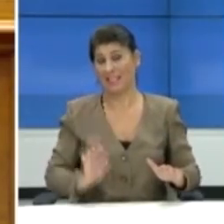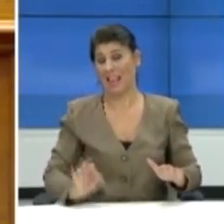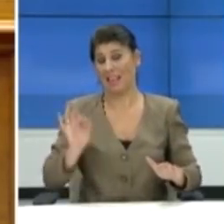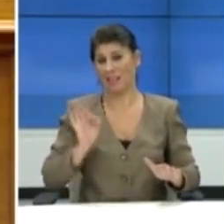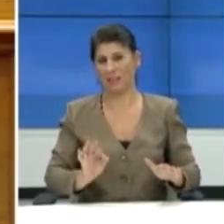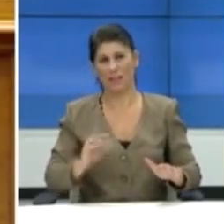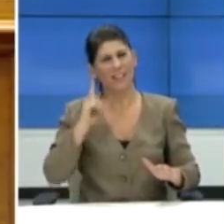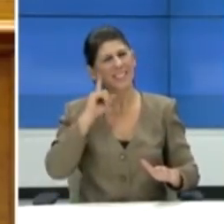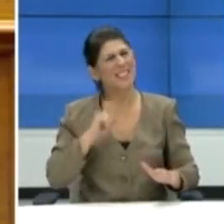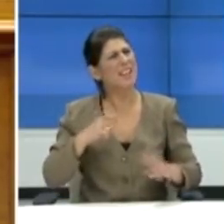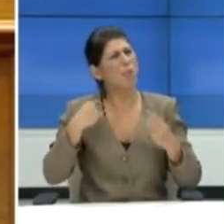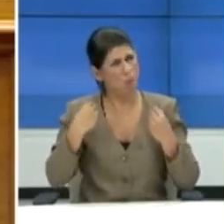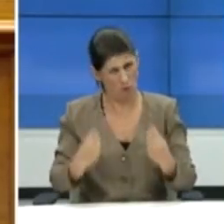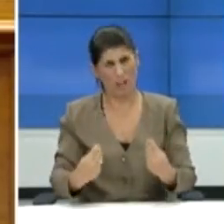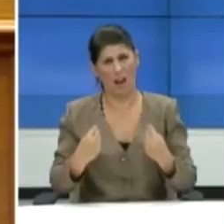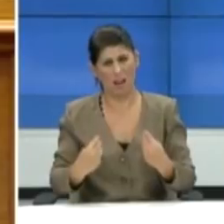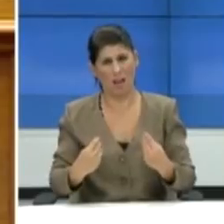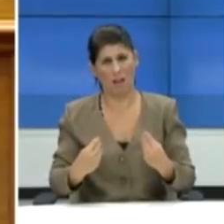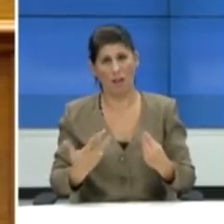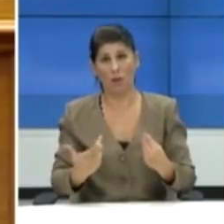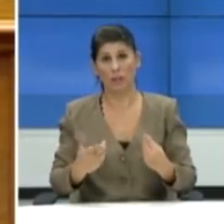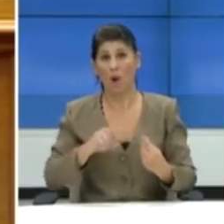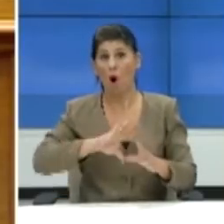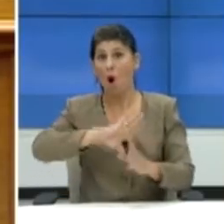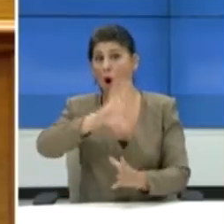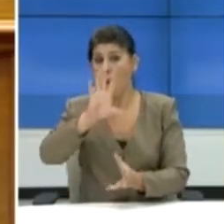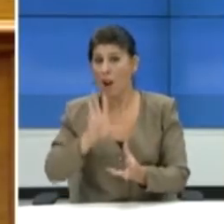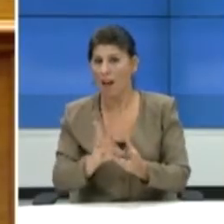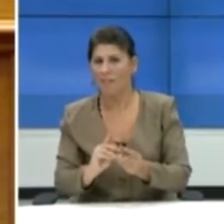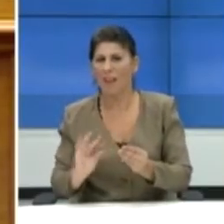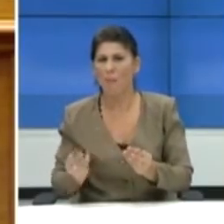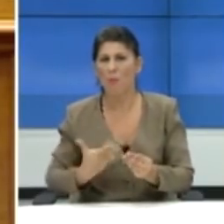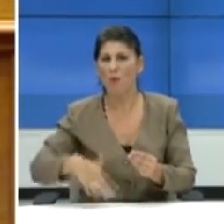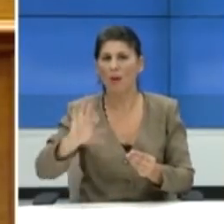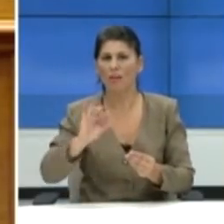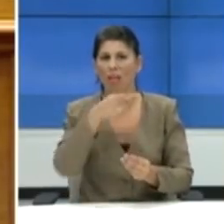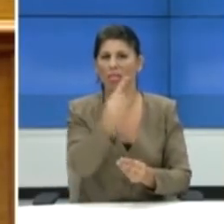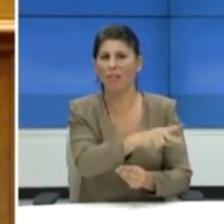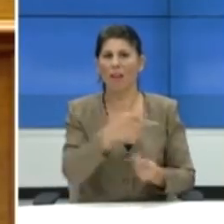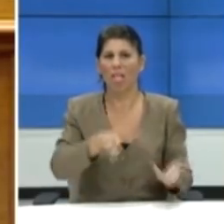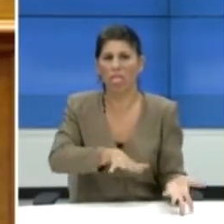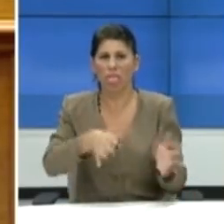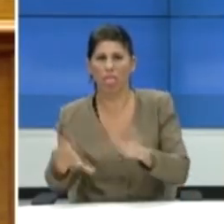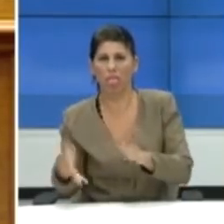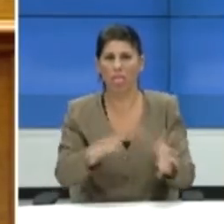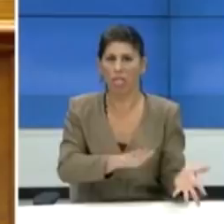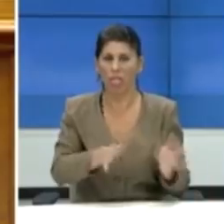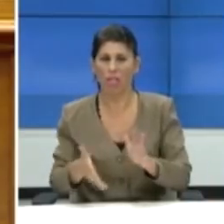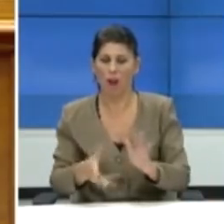λίγο, ξέρετε πάρα πολύ καλά ότι αυτά τροφοδετούνται και από τις δικές σας παλινοδίες, από